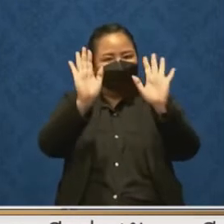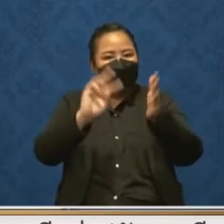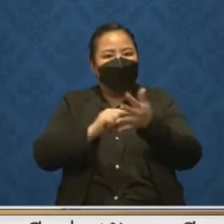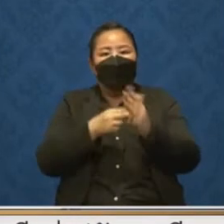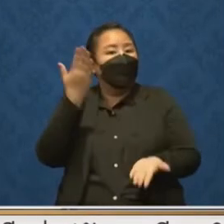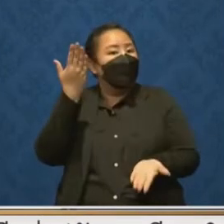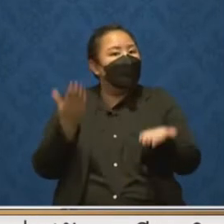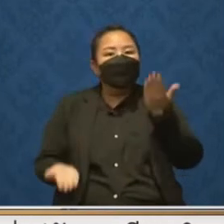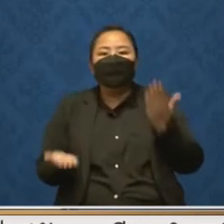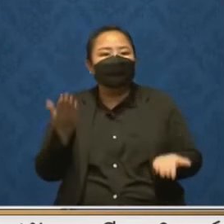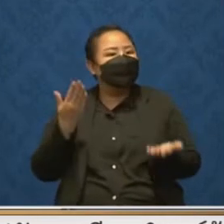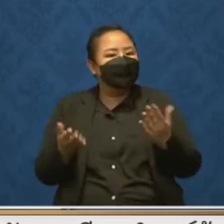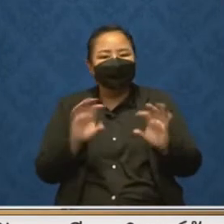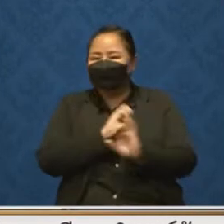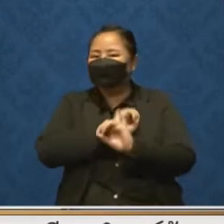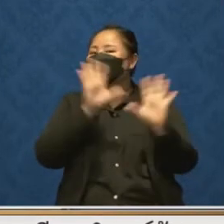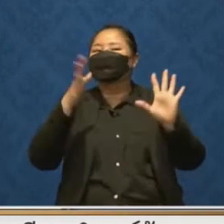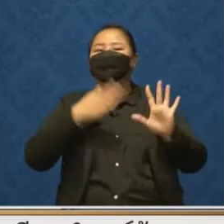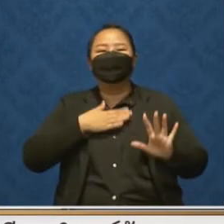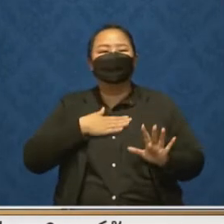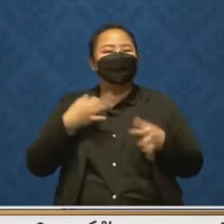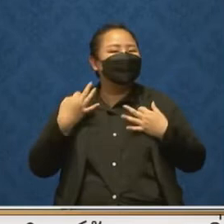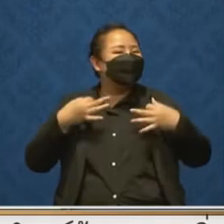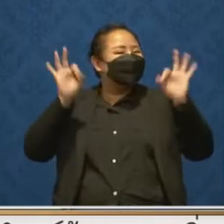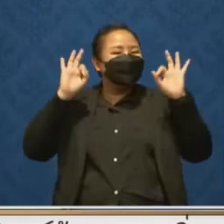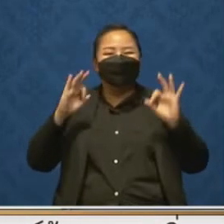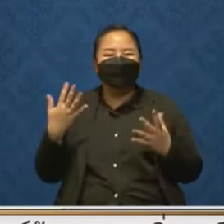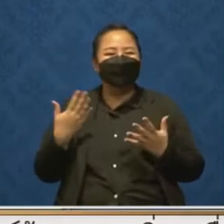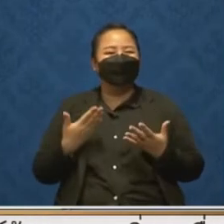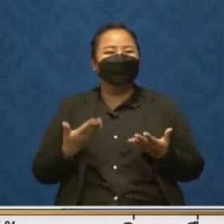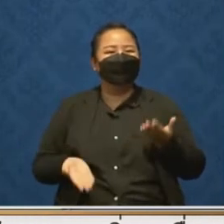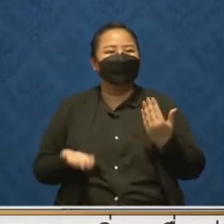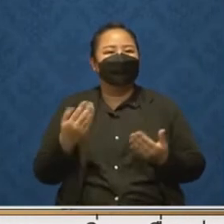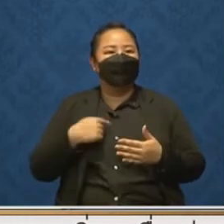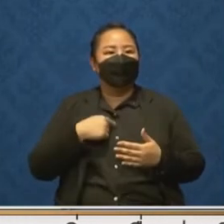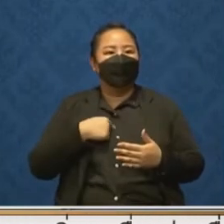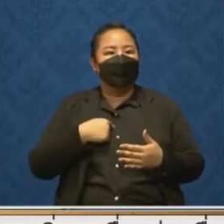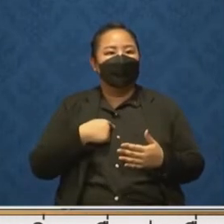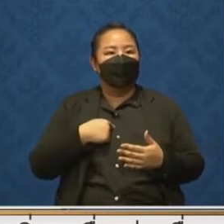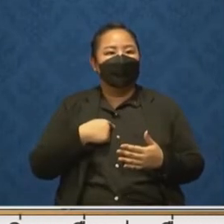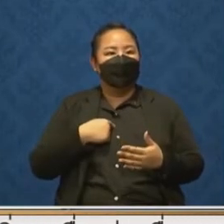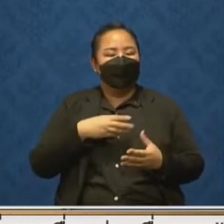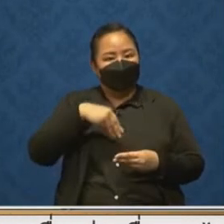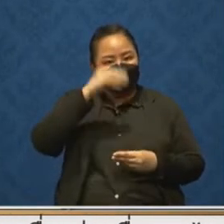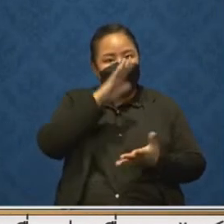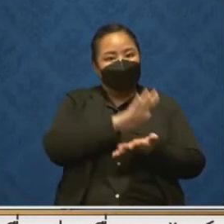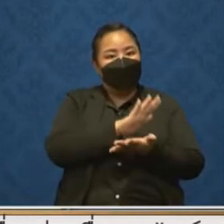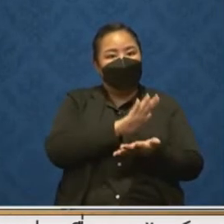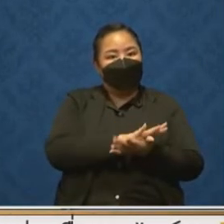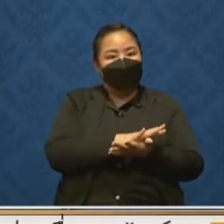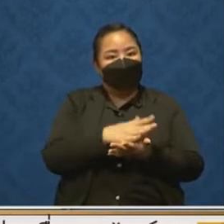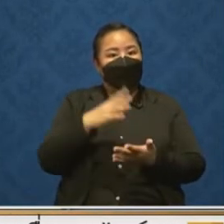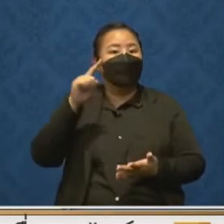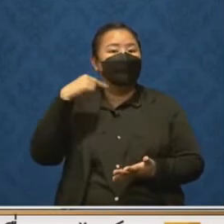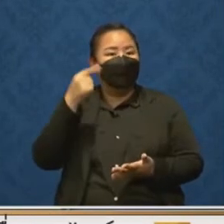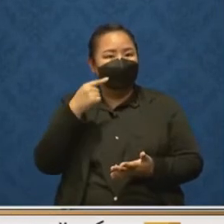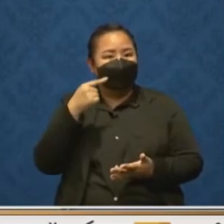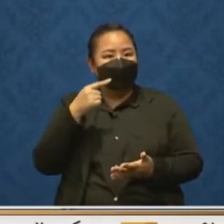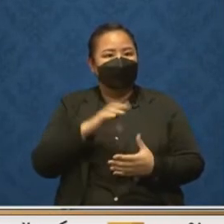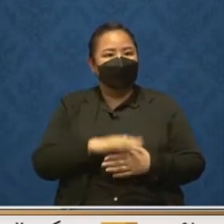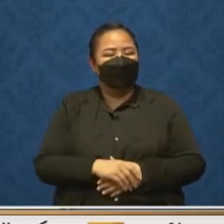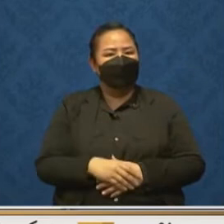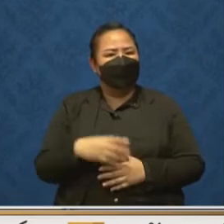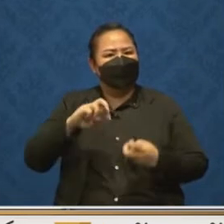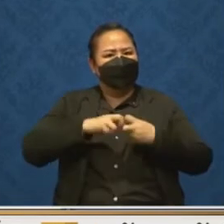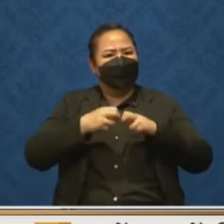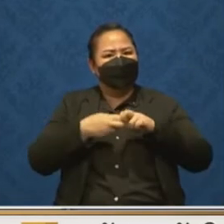สามารแดงความเป็เพธไดอยชัดเจนฉัเกดตรงเรีนสัตรีค่ะ ดฉัมปัหาต้นพ่อมากเลยค่ะเพระทกครง